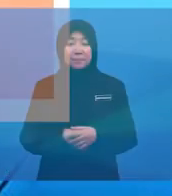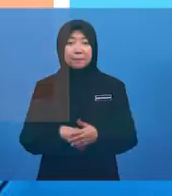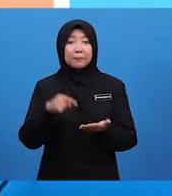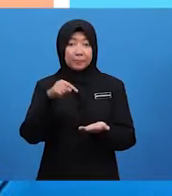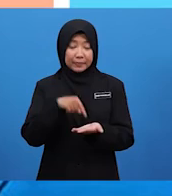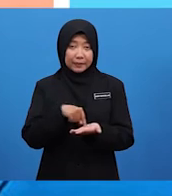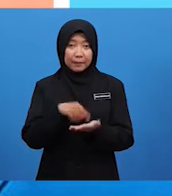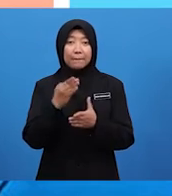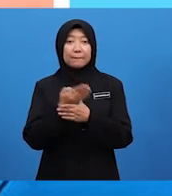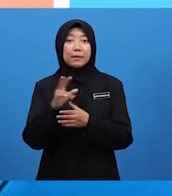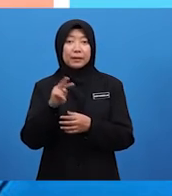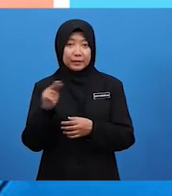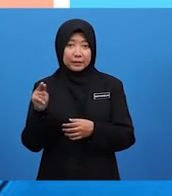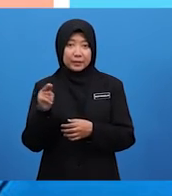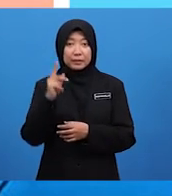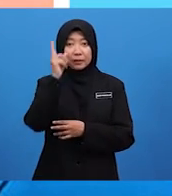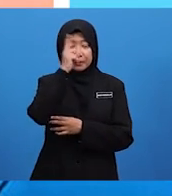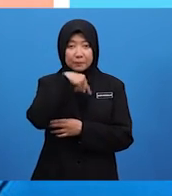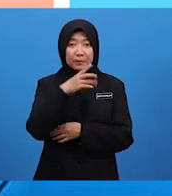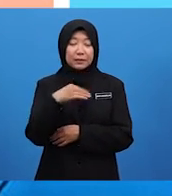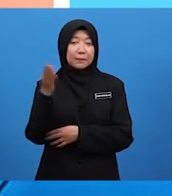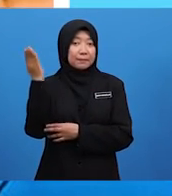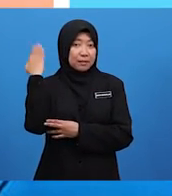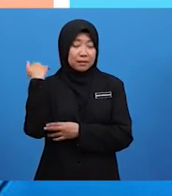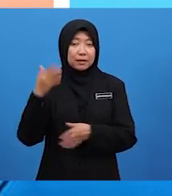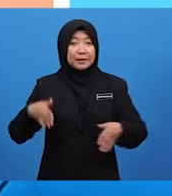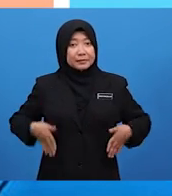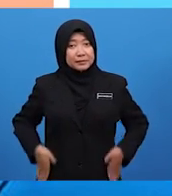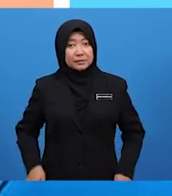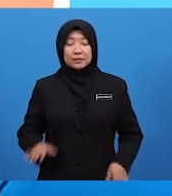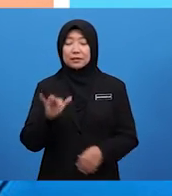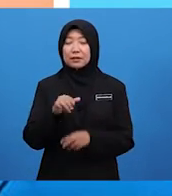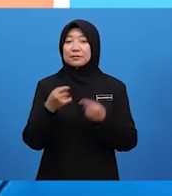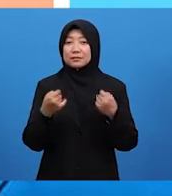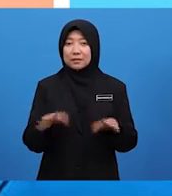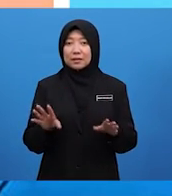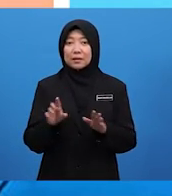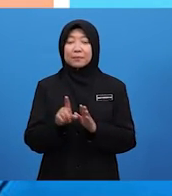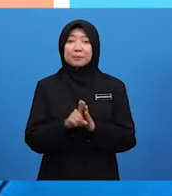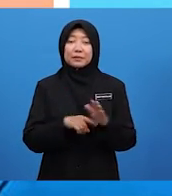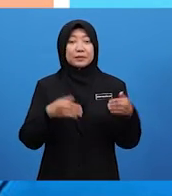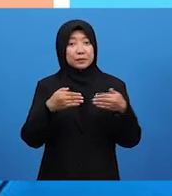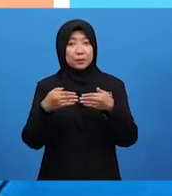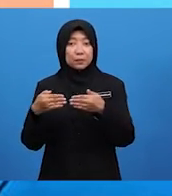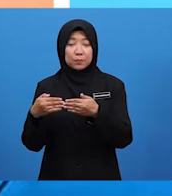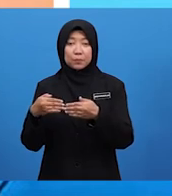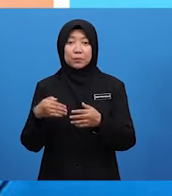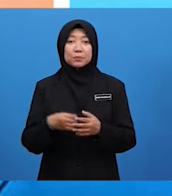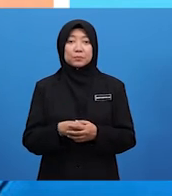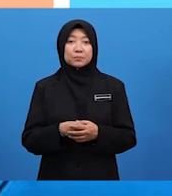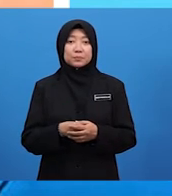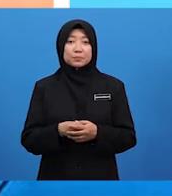Ini adalah bahagian hadapan dan belakang skirt yang telah dicantumkan